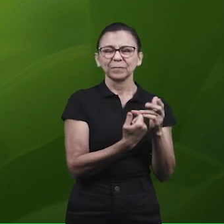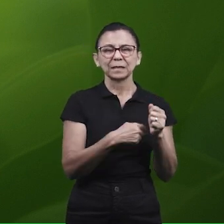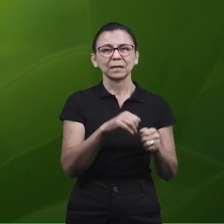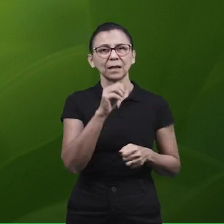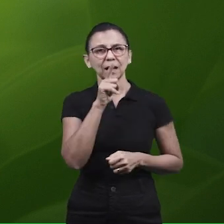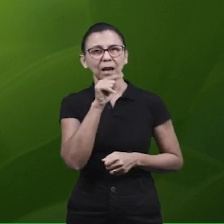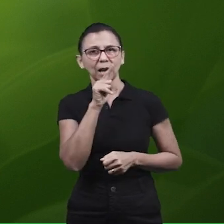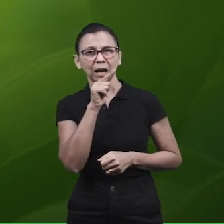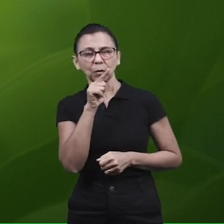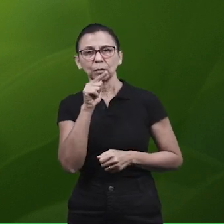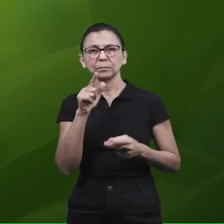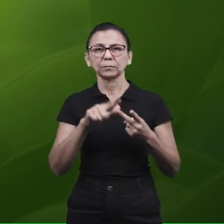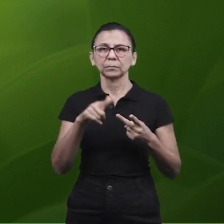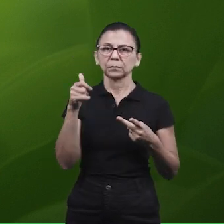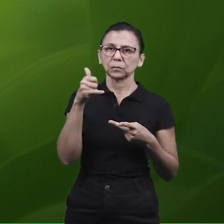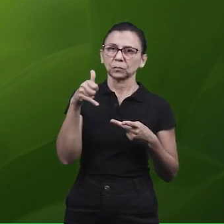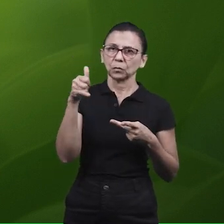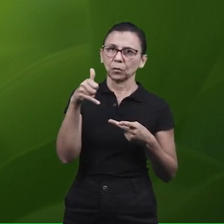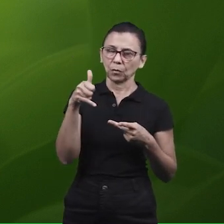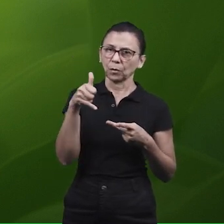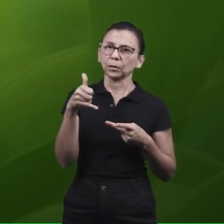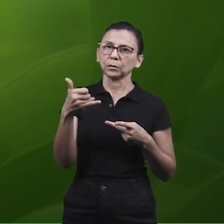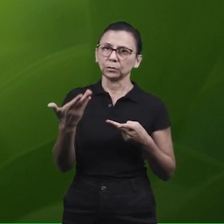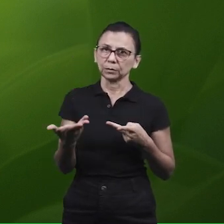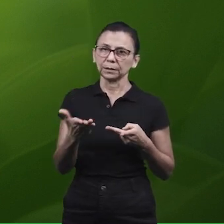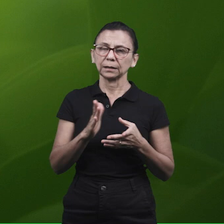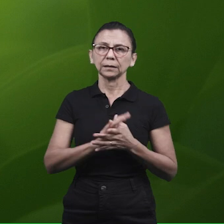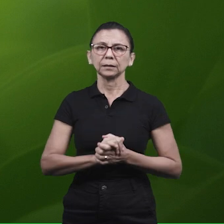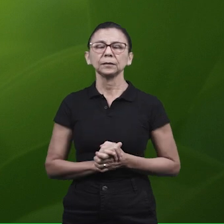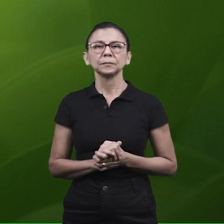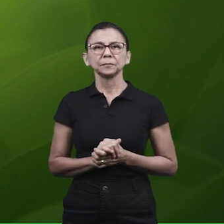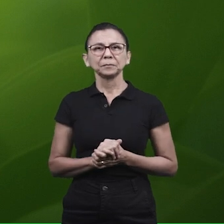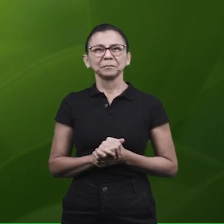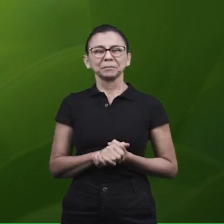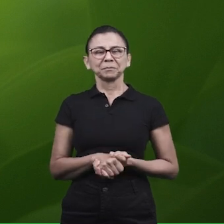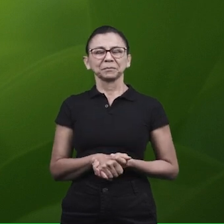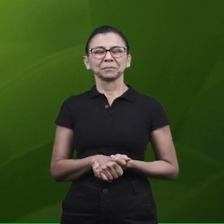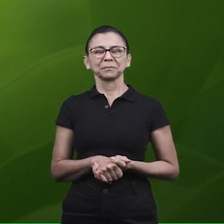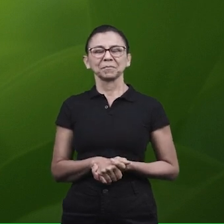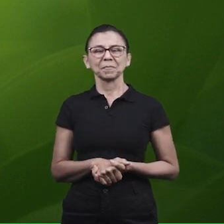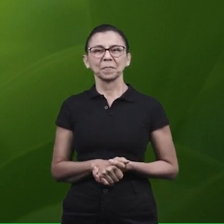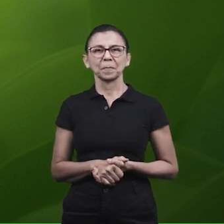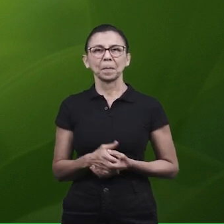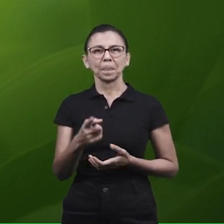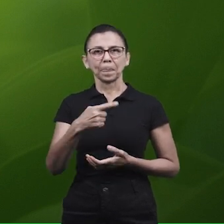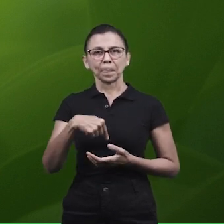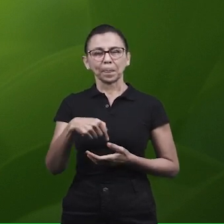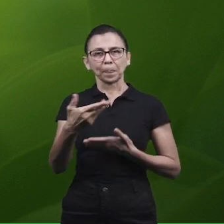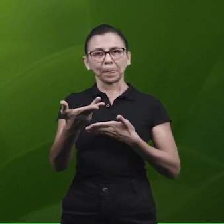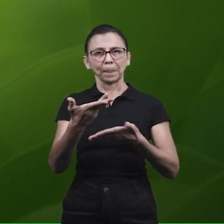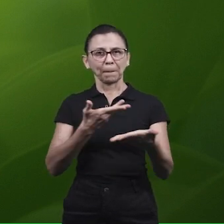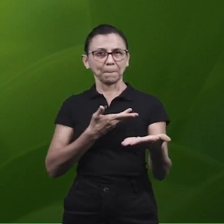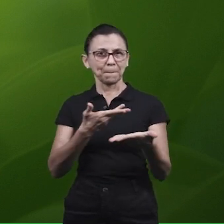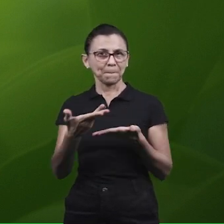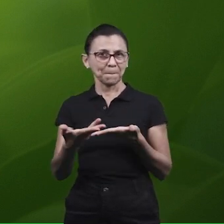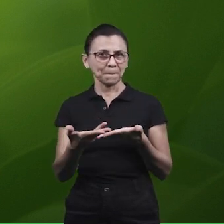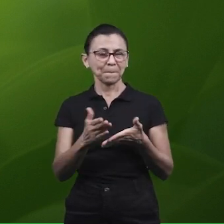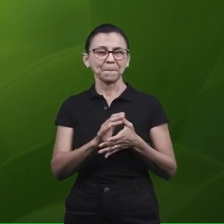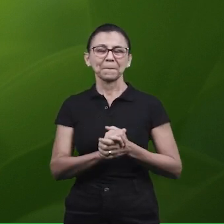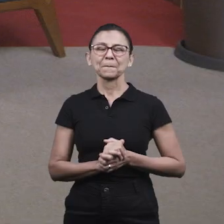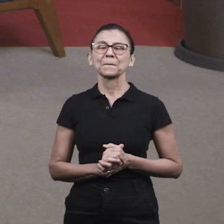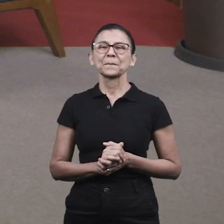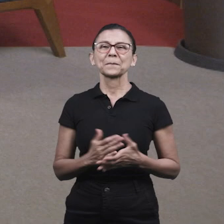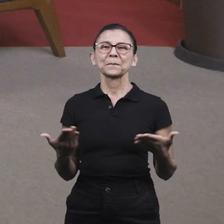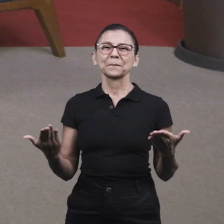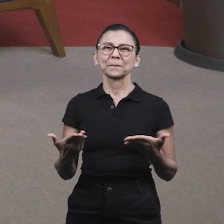le processus soit finalisé. Il était nécessaire la présence de l'eau et de l'huile. Donc, reste